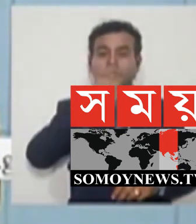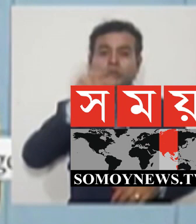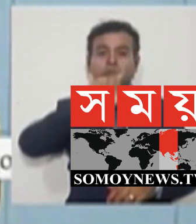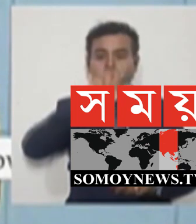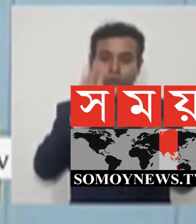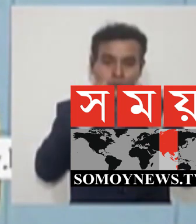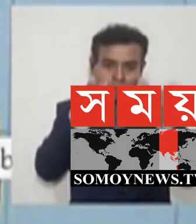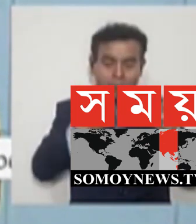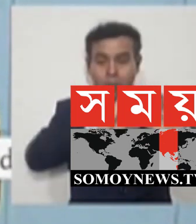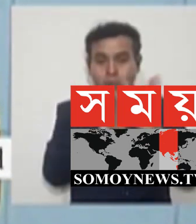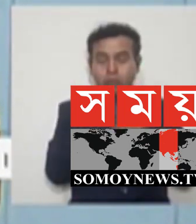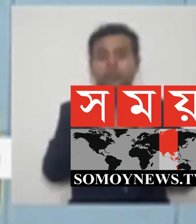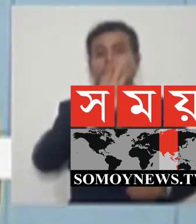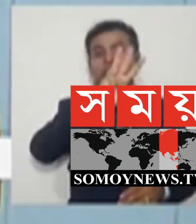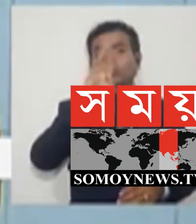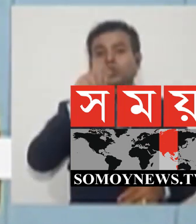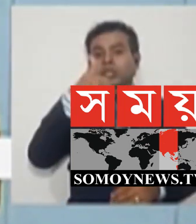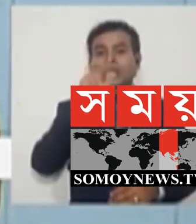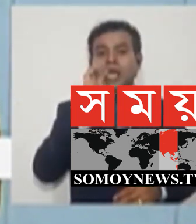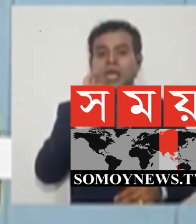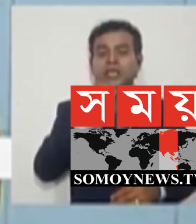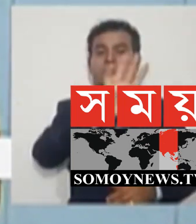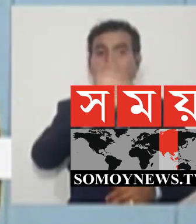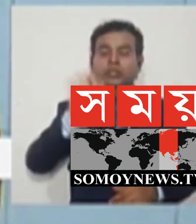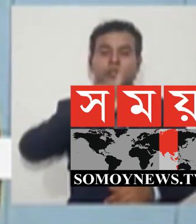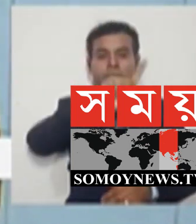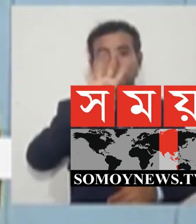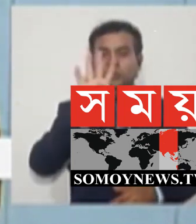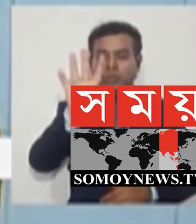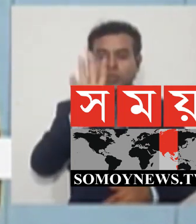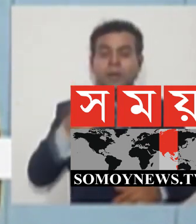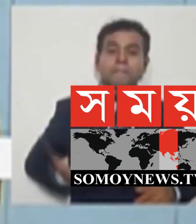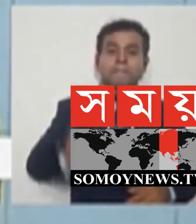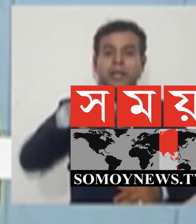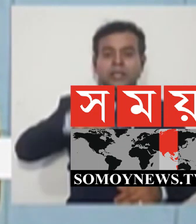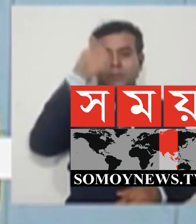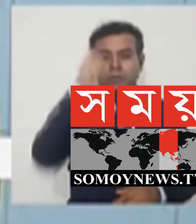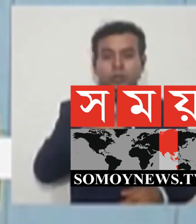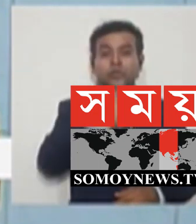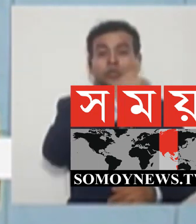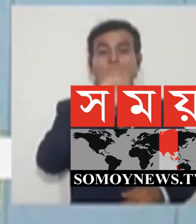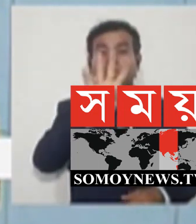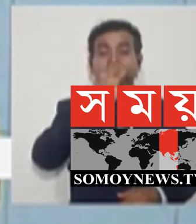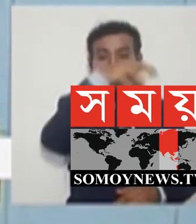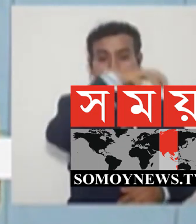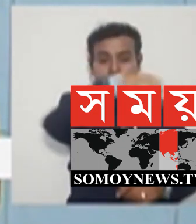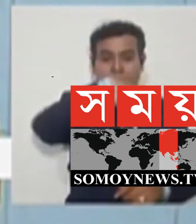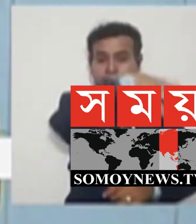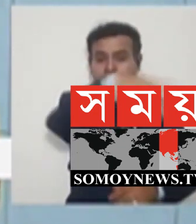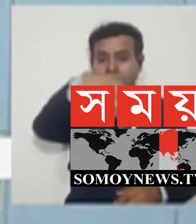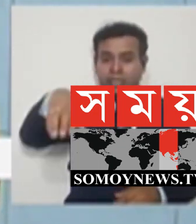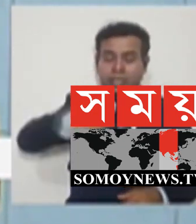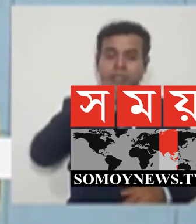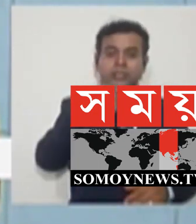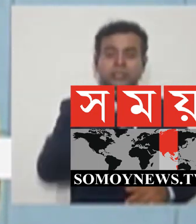36,574 জন। সারা দেশে 64টি জেলার সকল উপজেলা এবং জেলা পর্যায়ে প্রাতিষ্ঠানিক কোয়ারেন্টাইনের জন্য প্রস্তুত করা হয়েছে